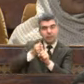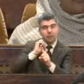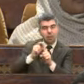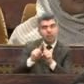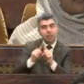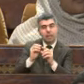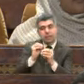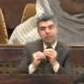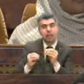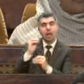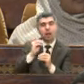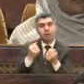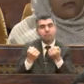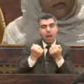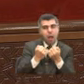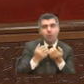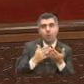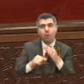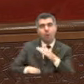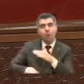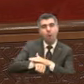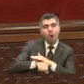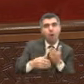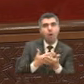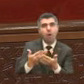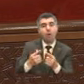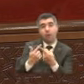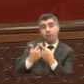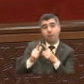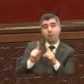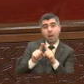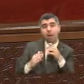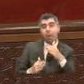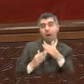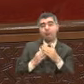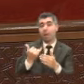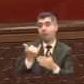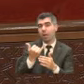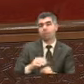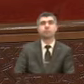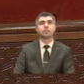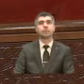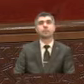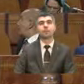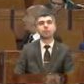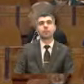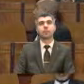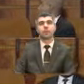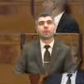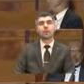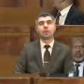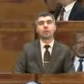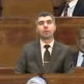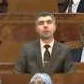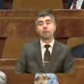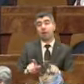أحيانا يسائل نجاعة وفعالية وطرق تنزيل المقاربات المعتمدة للحد منه. وفي هذا الصدد نشيد